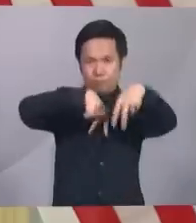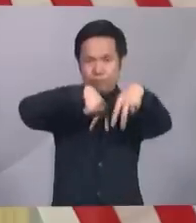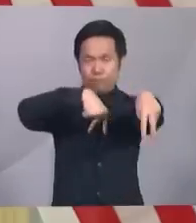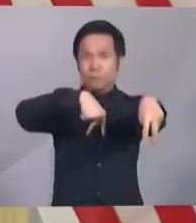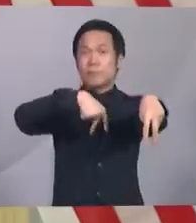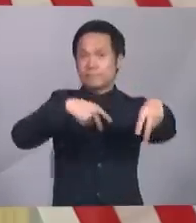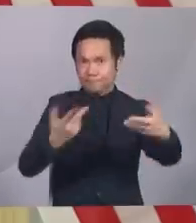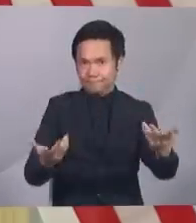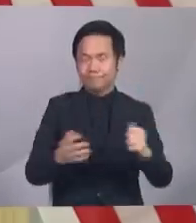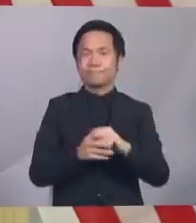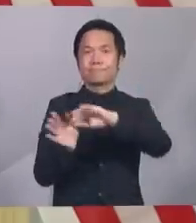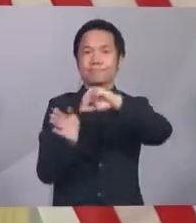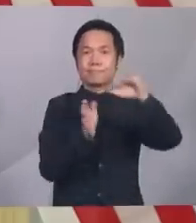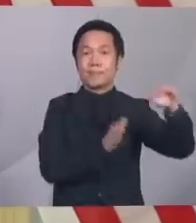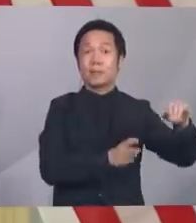bagi kenderaan persendirian.